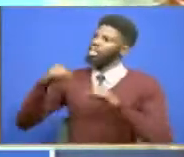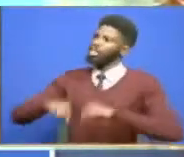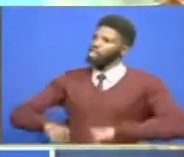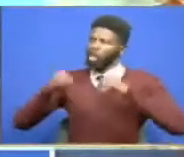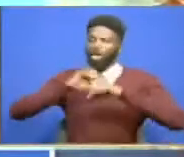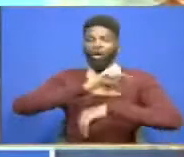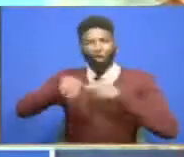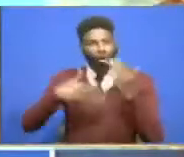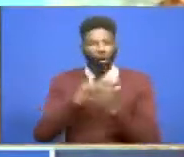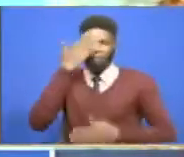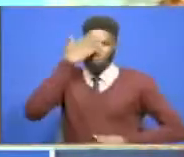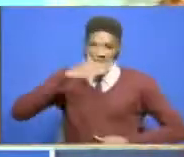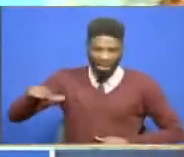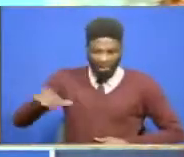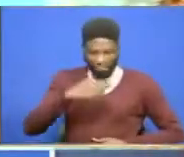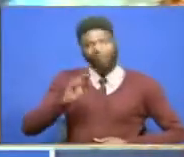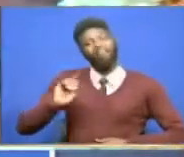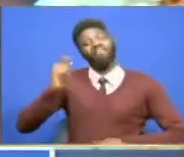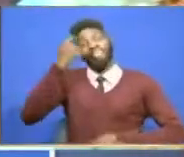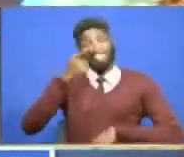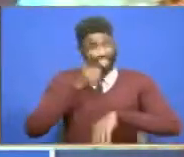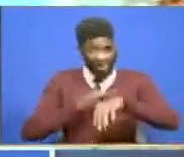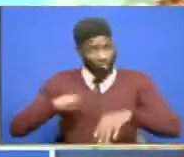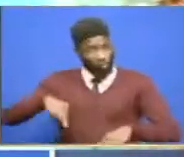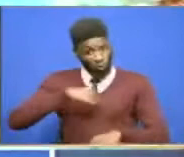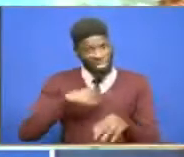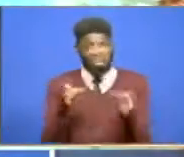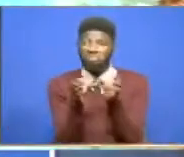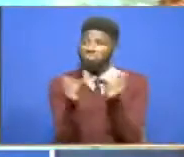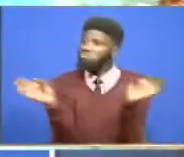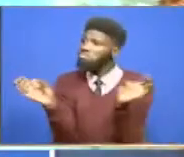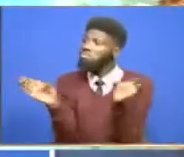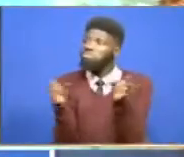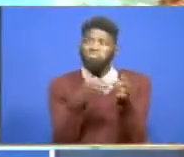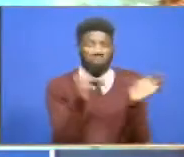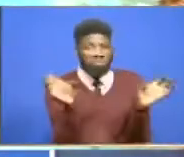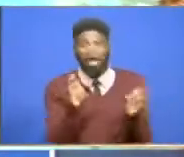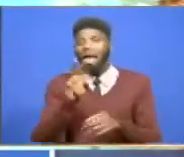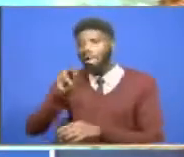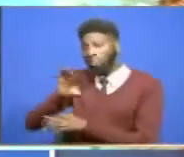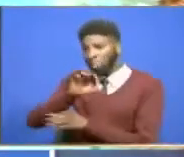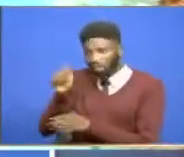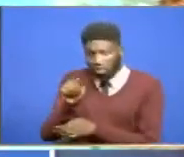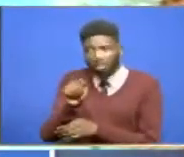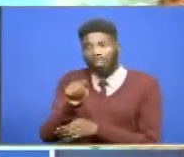ya Kenya, na wakati tutagawanywa kwamba MCAs